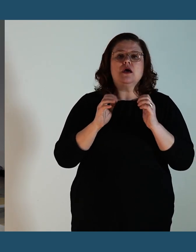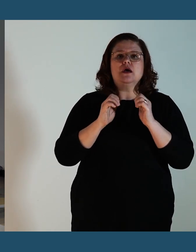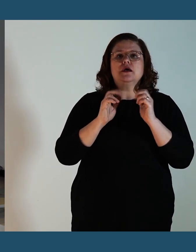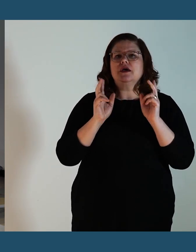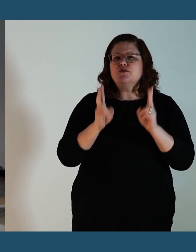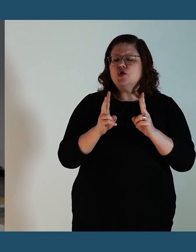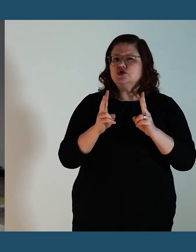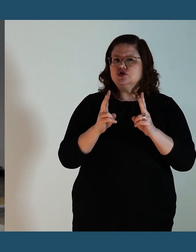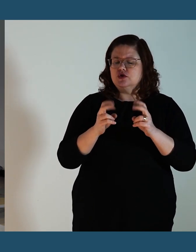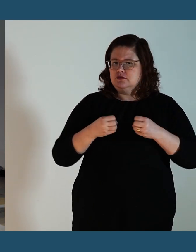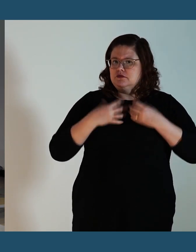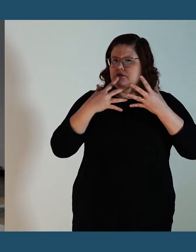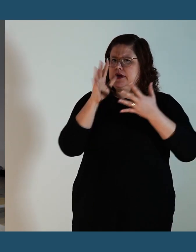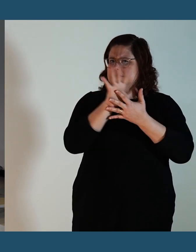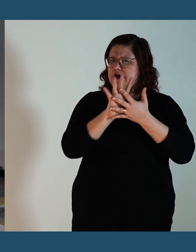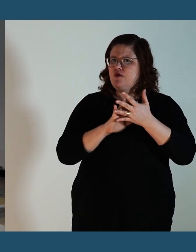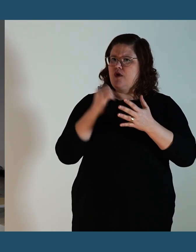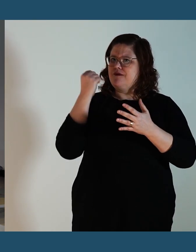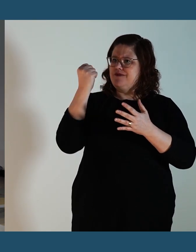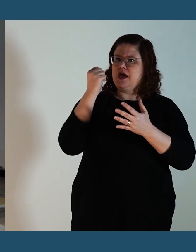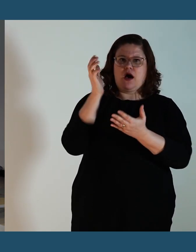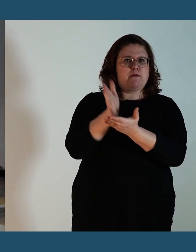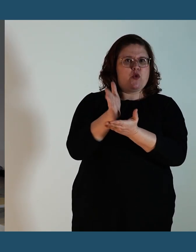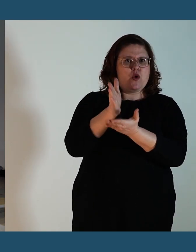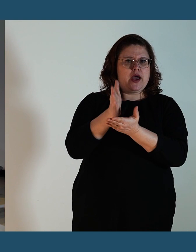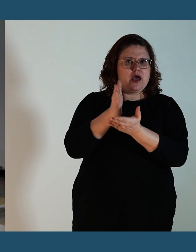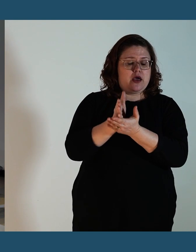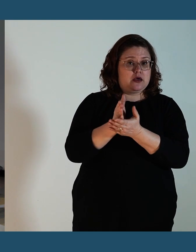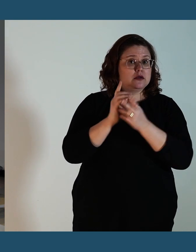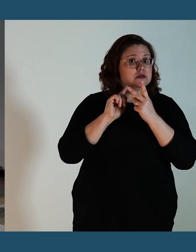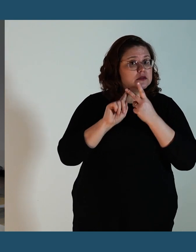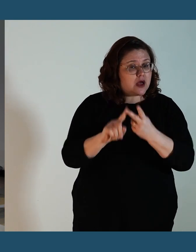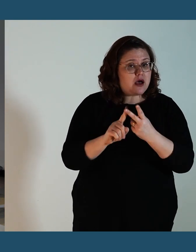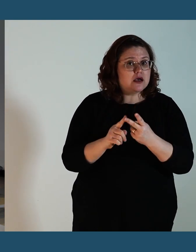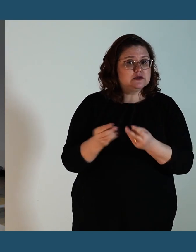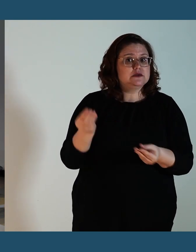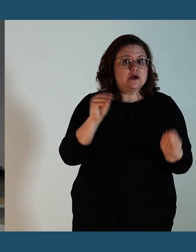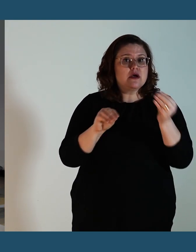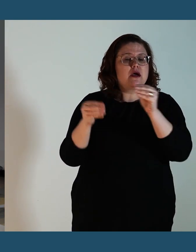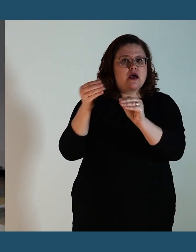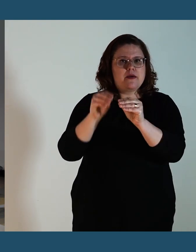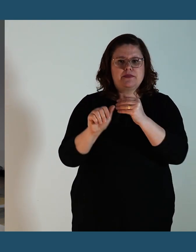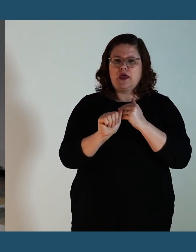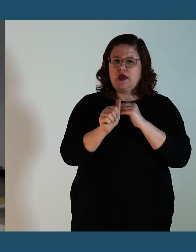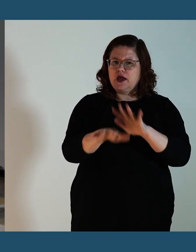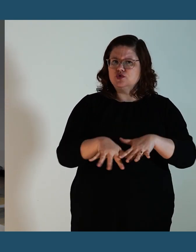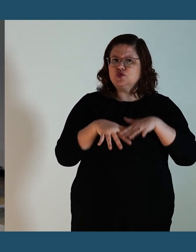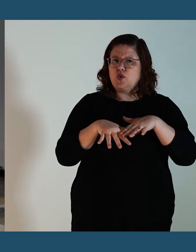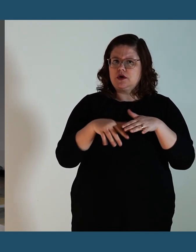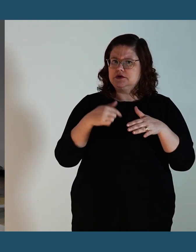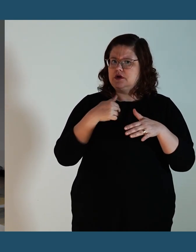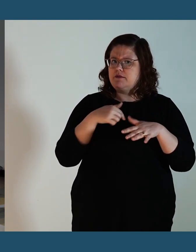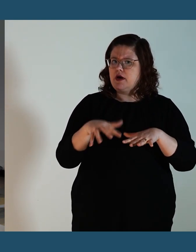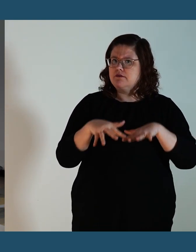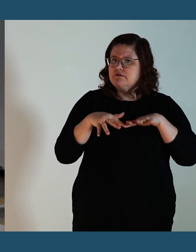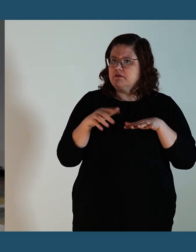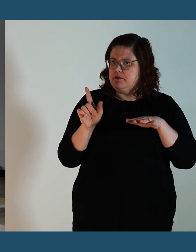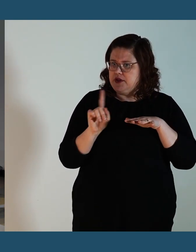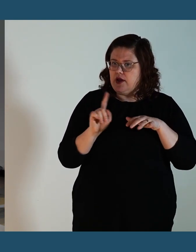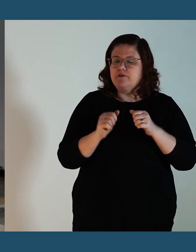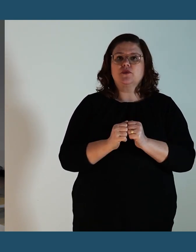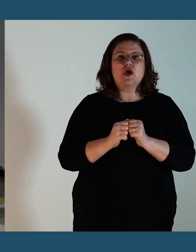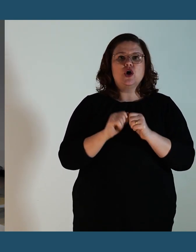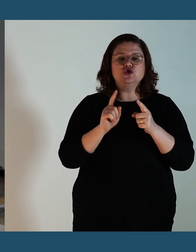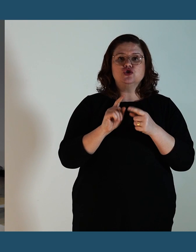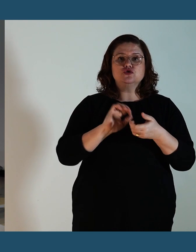siinäkin se vihapuhe sai taas uusia mittasuhteita. Et niin kuin tavallaan eduskunnassa mulle on ehkä yllättävää ollut se, että aina kun